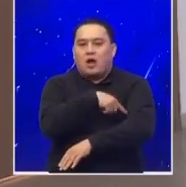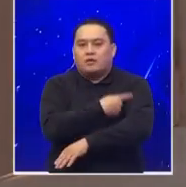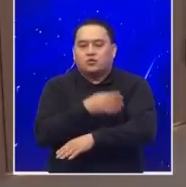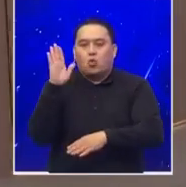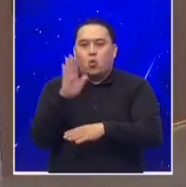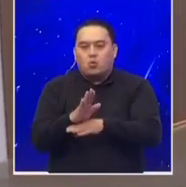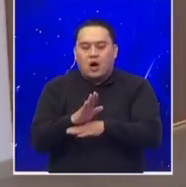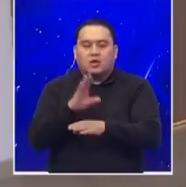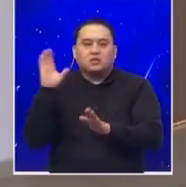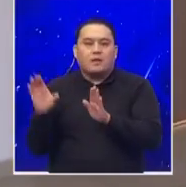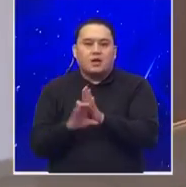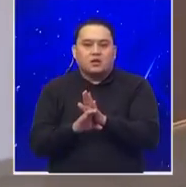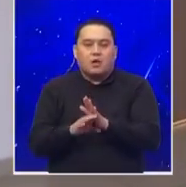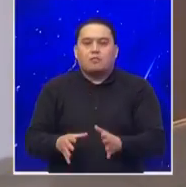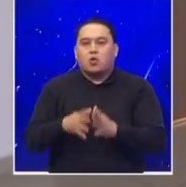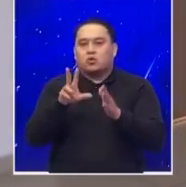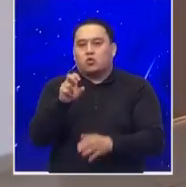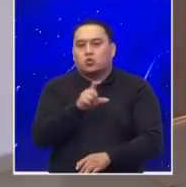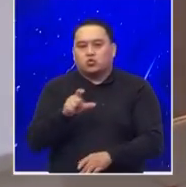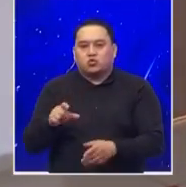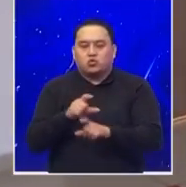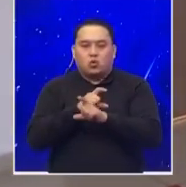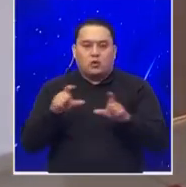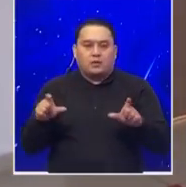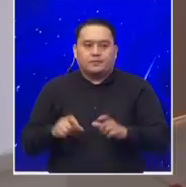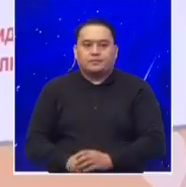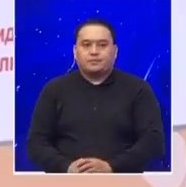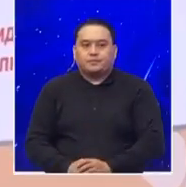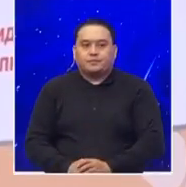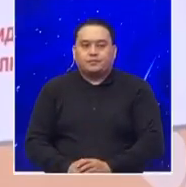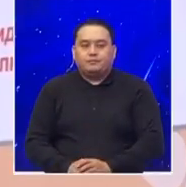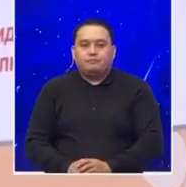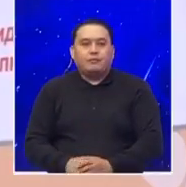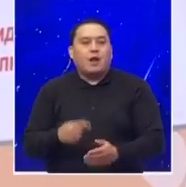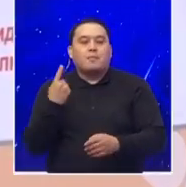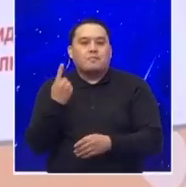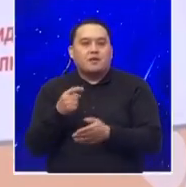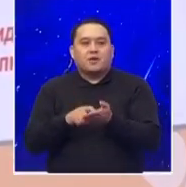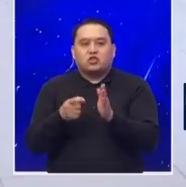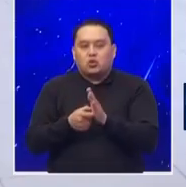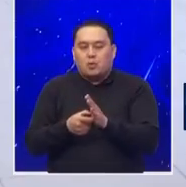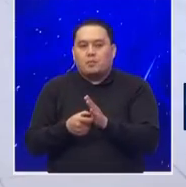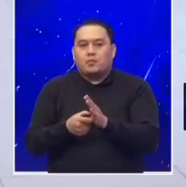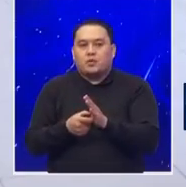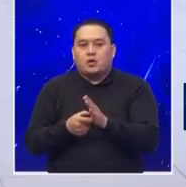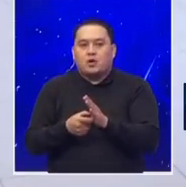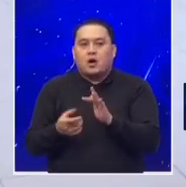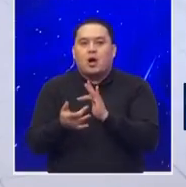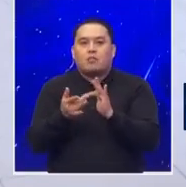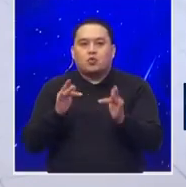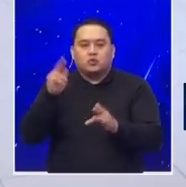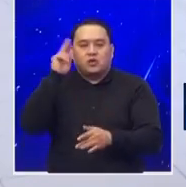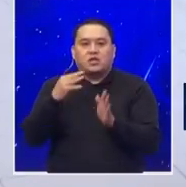врача Алматинской области – не более 300 человек в образовательном учреждении. С 1 по 4 классы у нас пойдут на офлайн